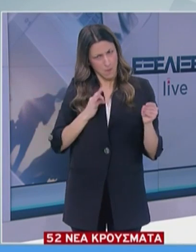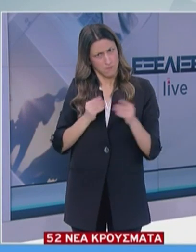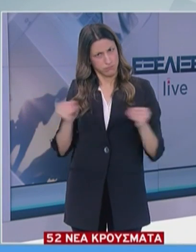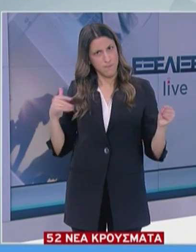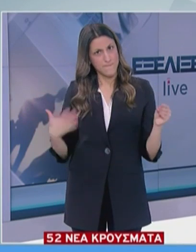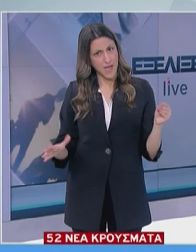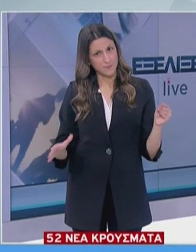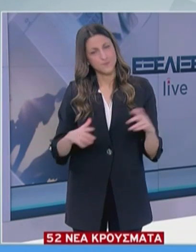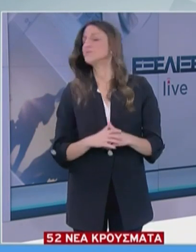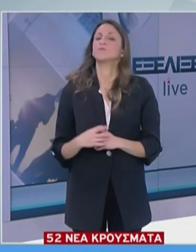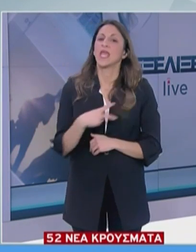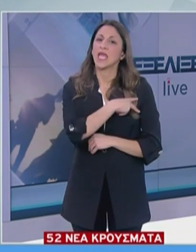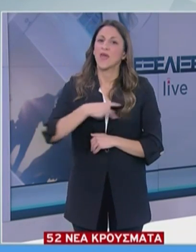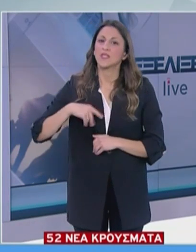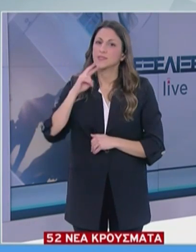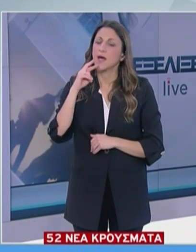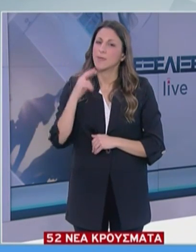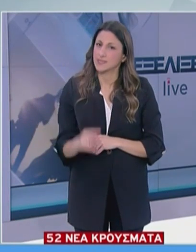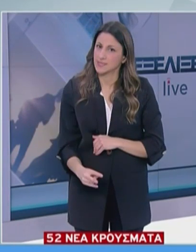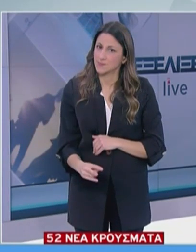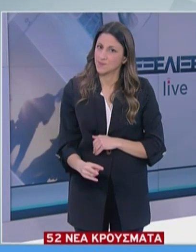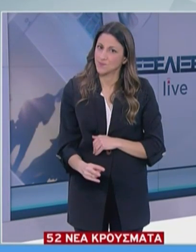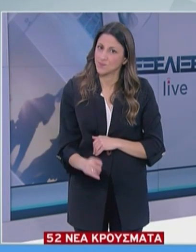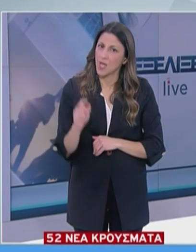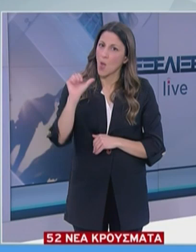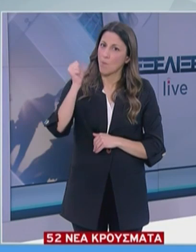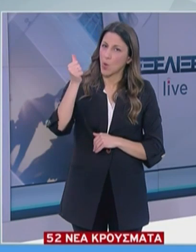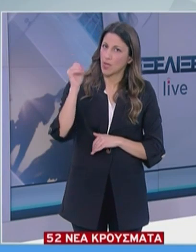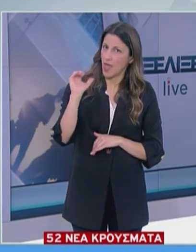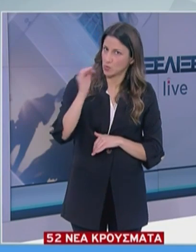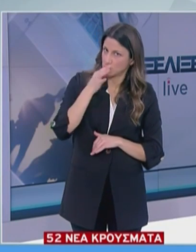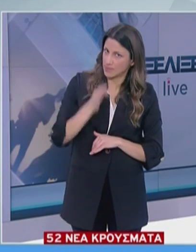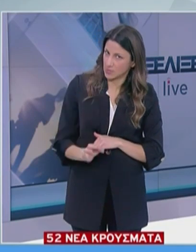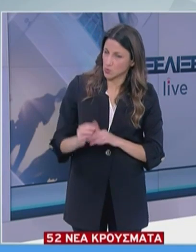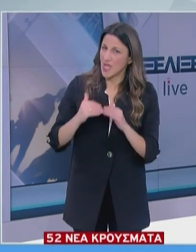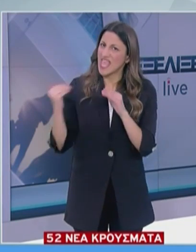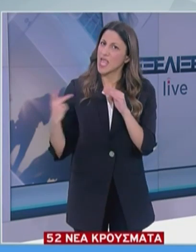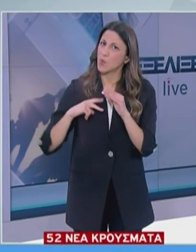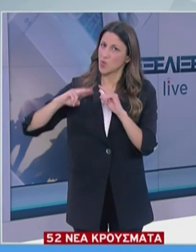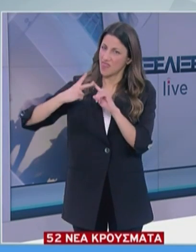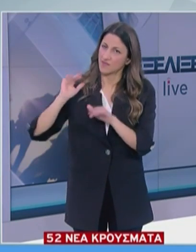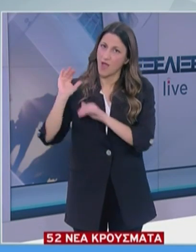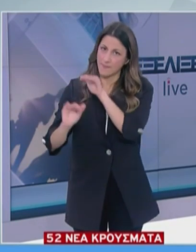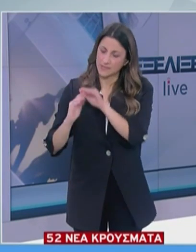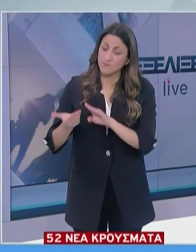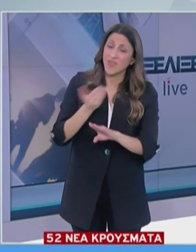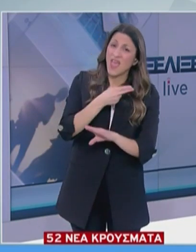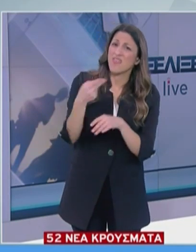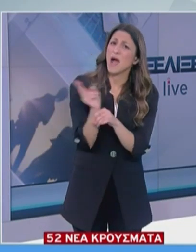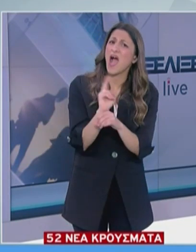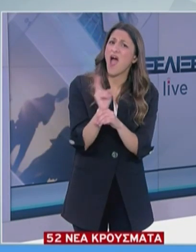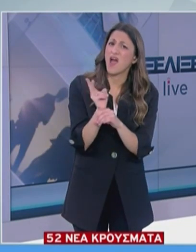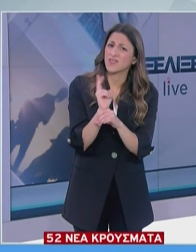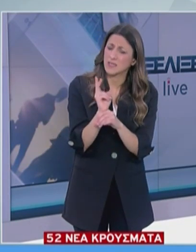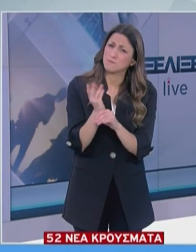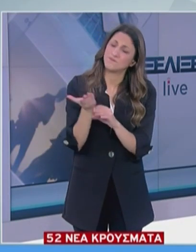Να απαντήσω στο πρώτο σκέλος ερώτηση. Νομίζω ο Υπουργός είναι πιο αρμόδιος για το δεύτερο σκέλος ερώτηση σχετικά με έγγραφα. Γίνεται βέβαια πολλή λόγο, δεν μπορώ να μην